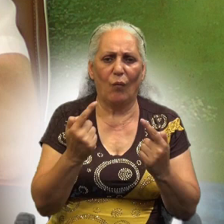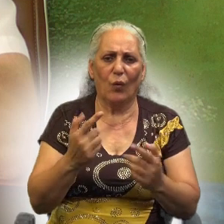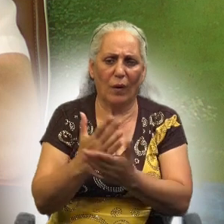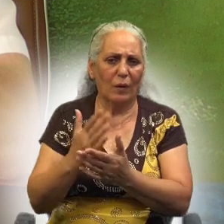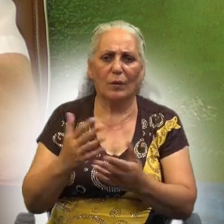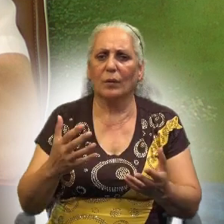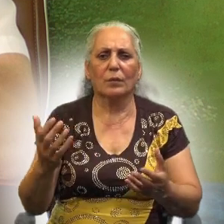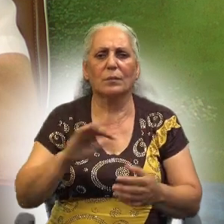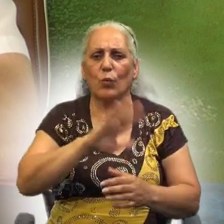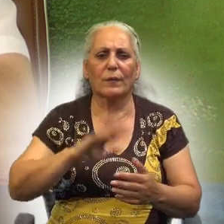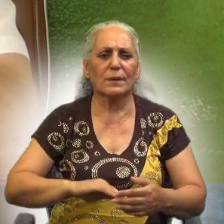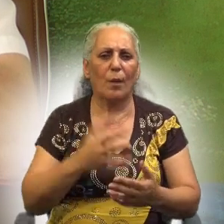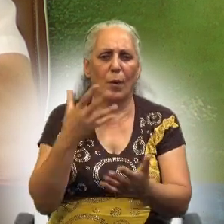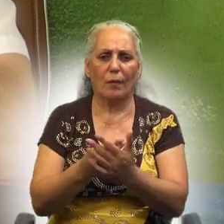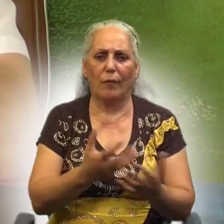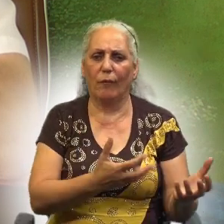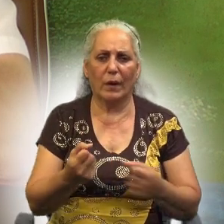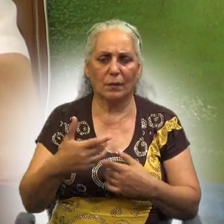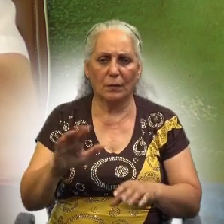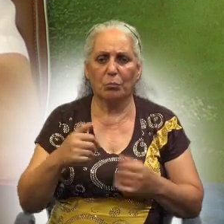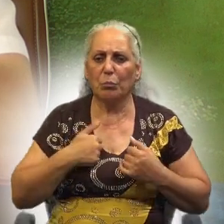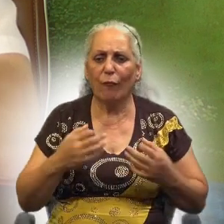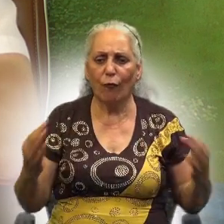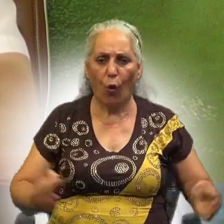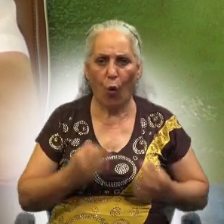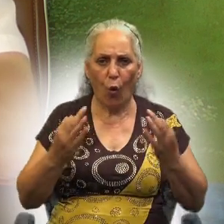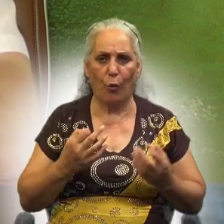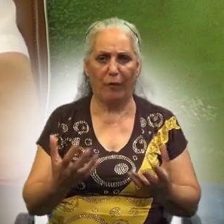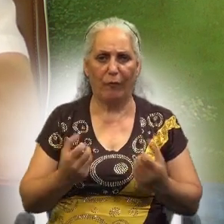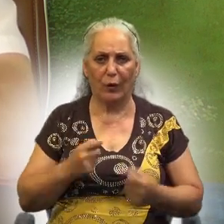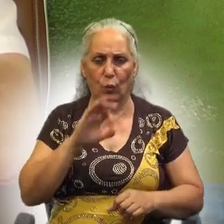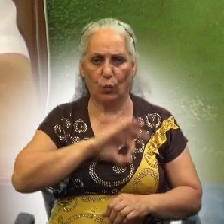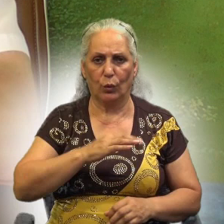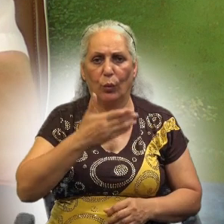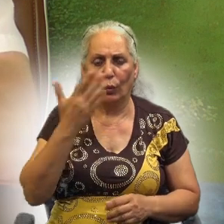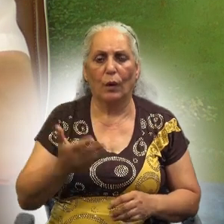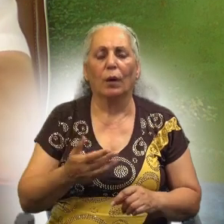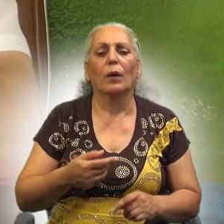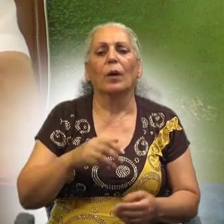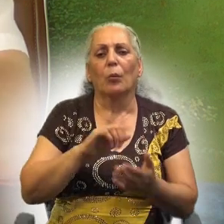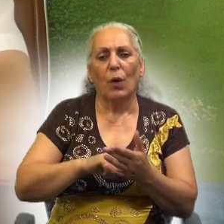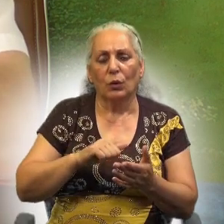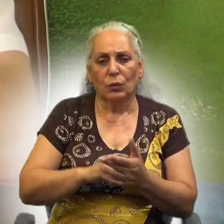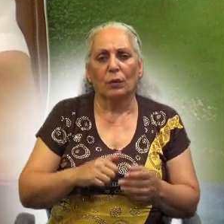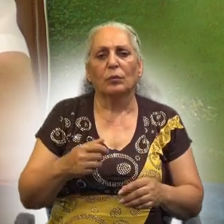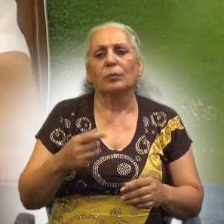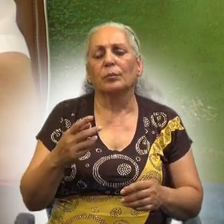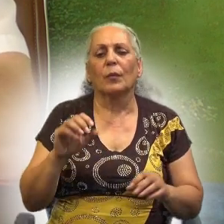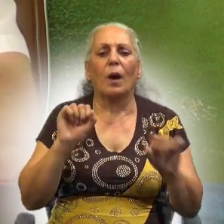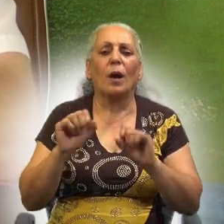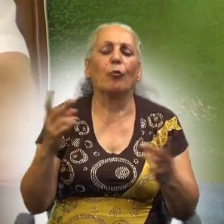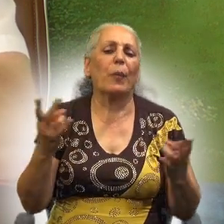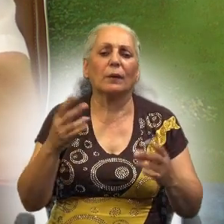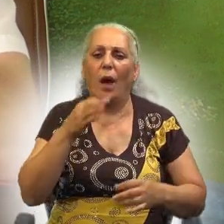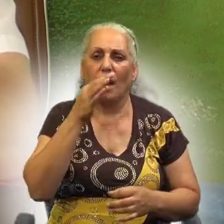սեփականաշնորհվեցին, մեր համայնքը ոչինչ չի օգտվել, և ընդհանրապես դե պատճառը արդեն երևի թե կառավարությունը պետք է ասի,